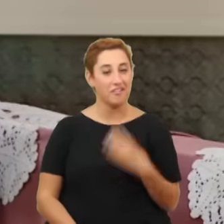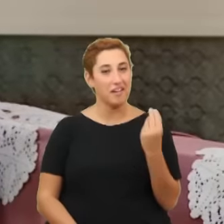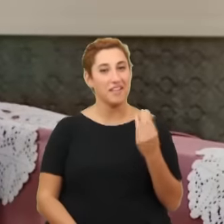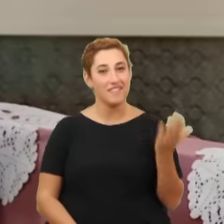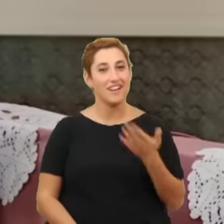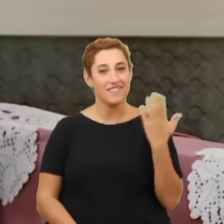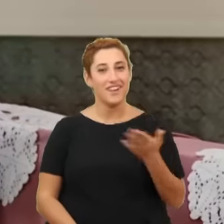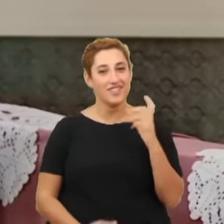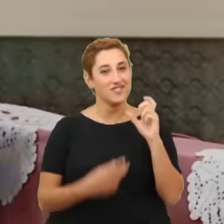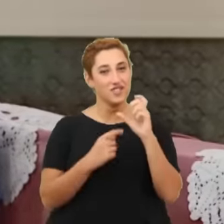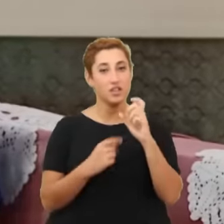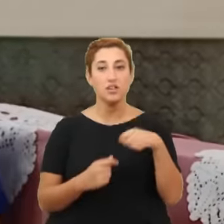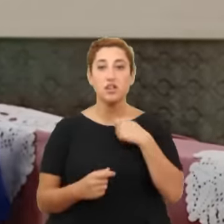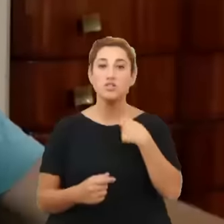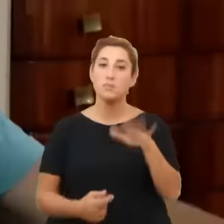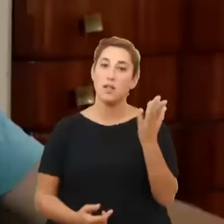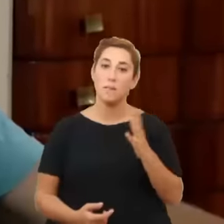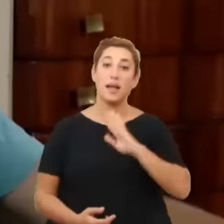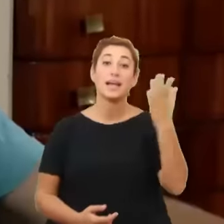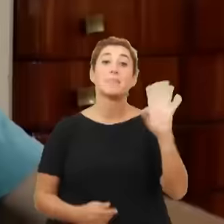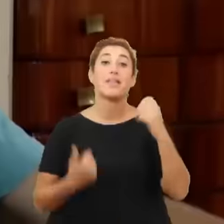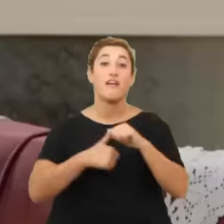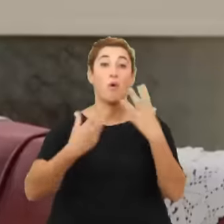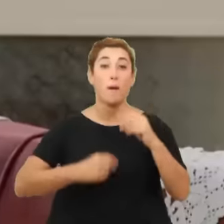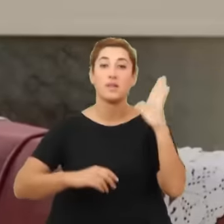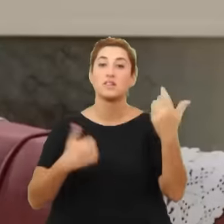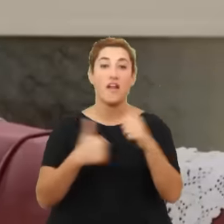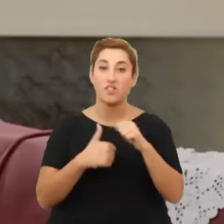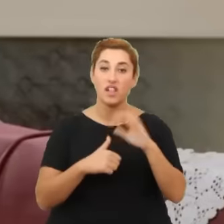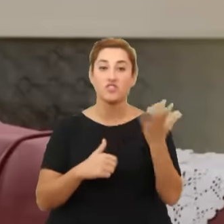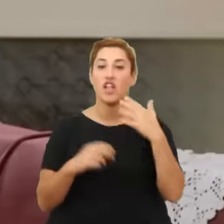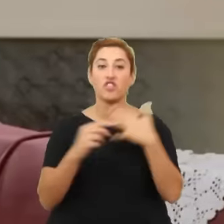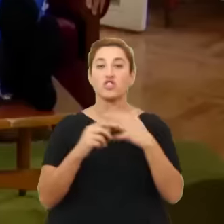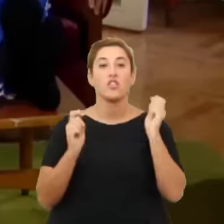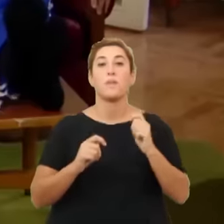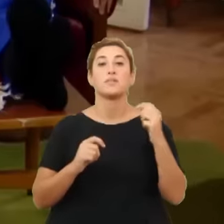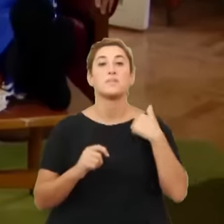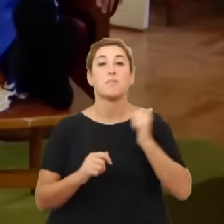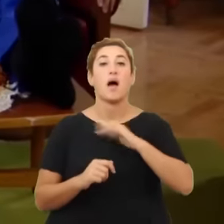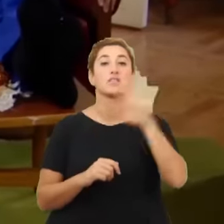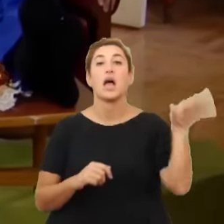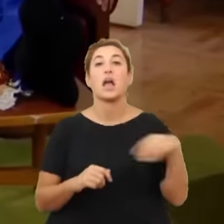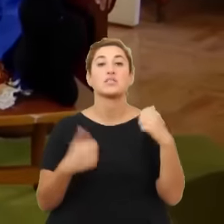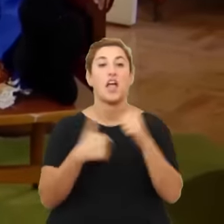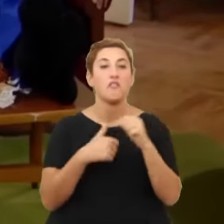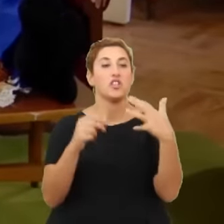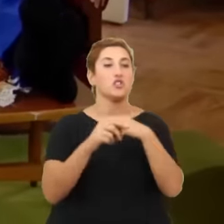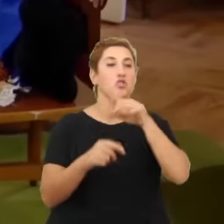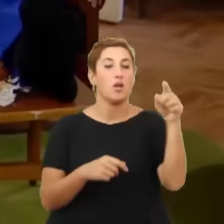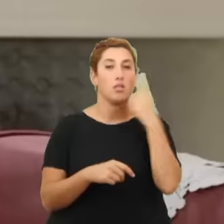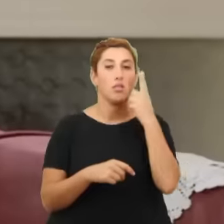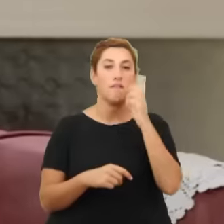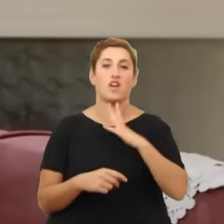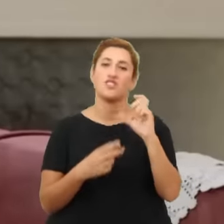Vay vay vay Çatatay. Saçmalama ya. Gitmeden evlenmen lazım. Ya evleneceksin ya nişanlanacaksın. Bizim askerde herkes ya evliydi ya